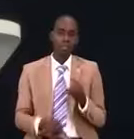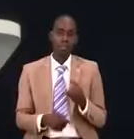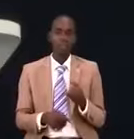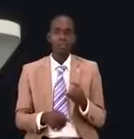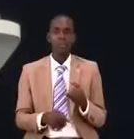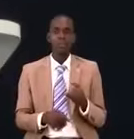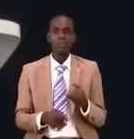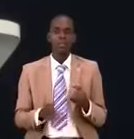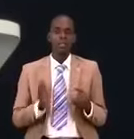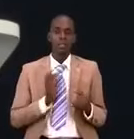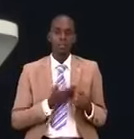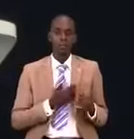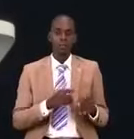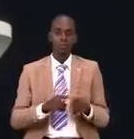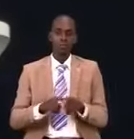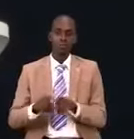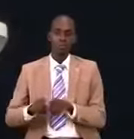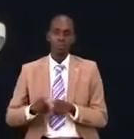de